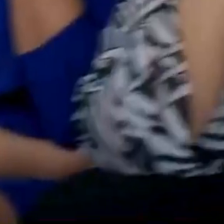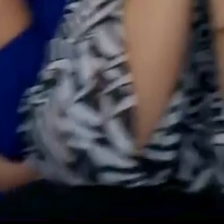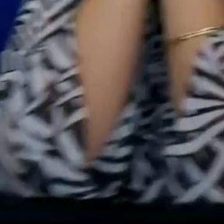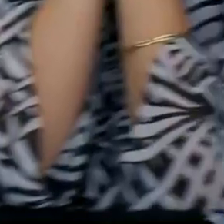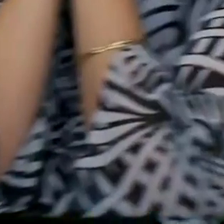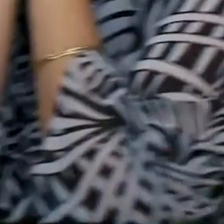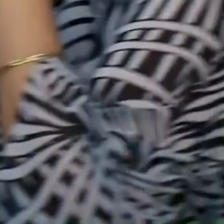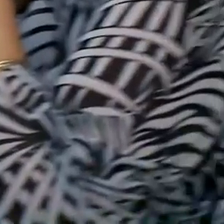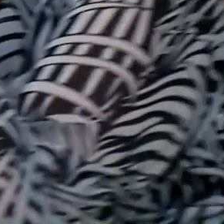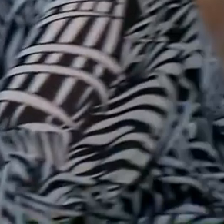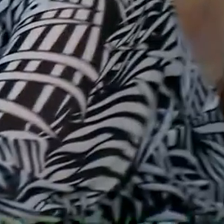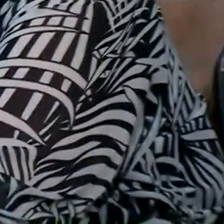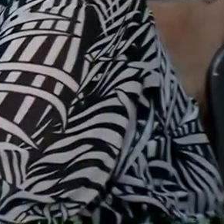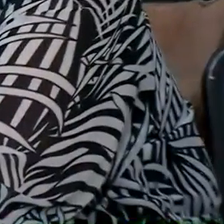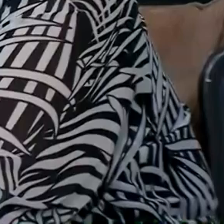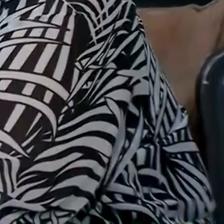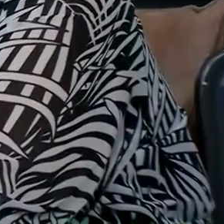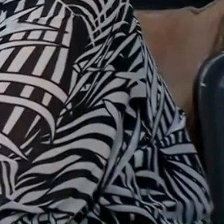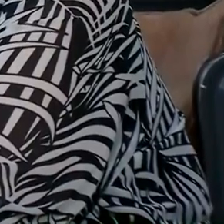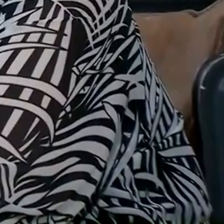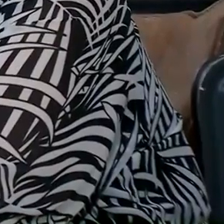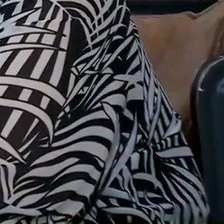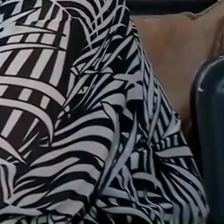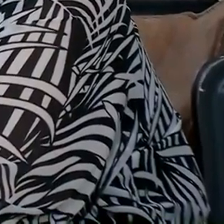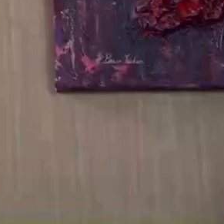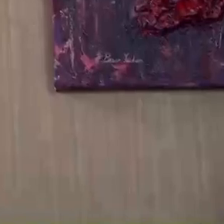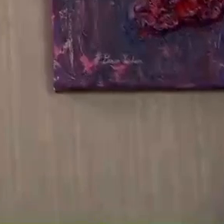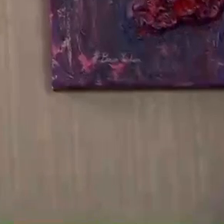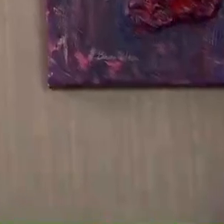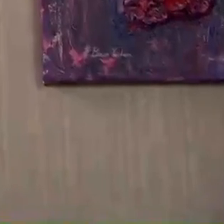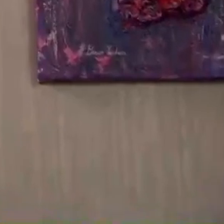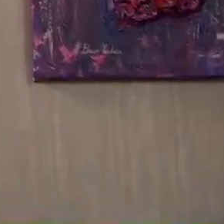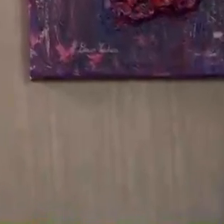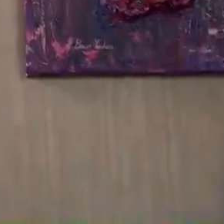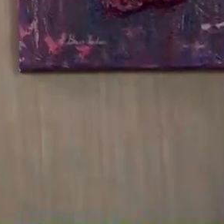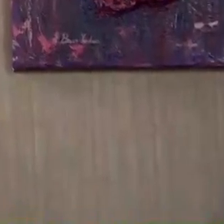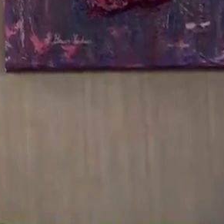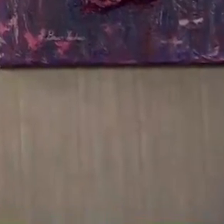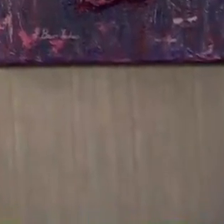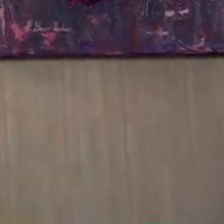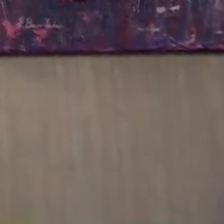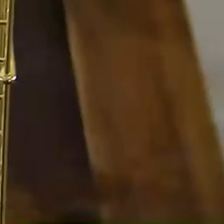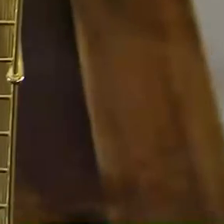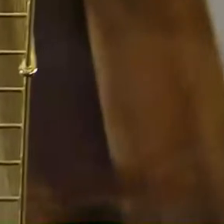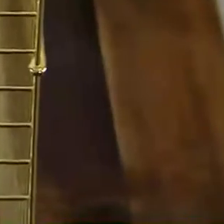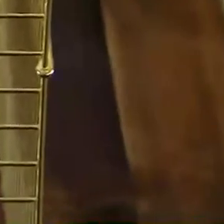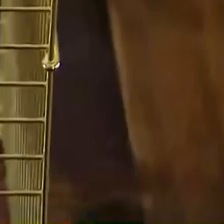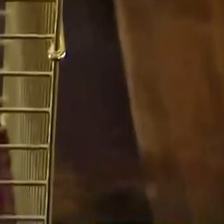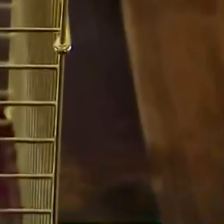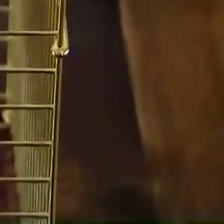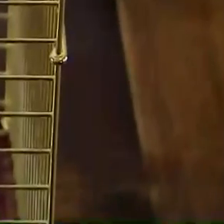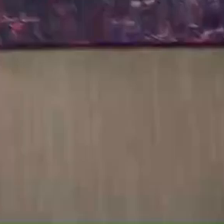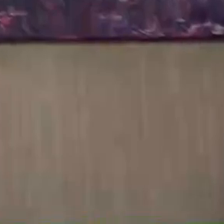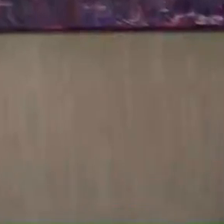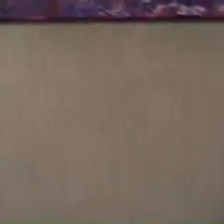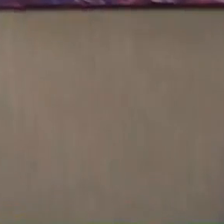vaziyetteler. Meryem papağana bakarak umutsuzca başını salladı. Kemal ellerini arkaya bağlamış, sinirli, kızgın bir tavırla merdivenlerden